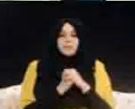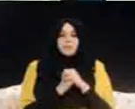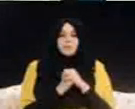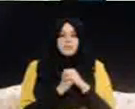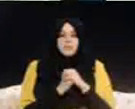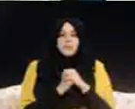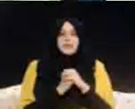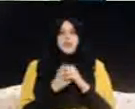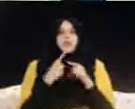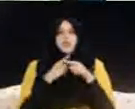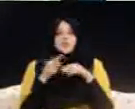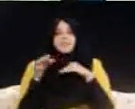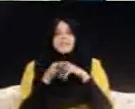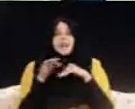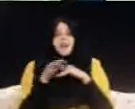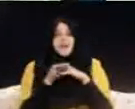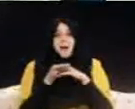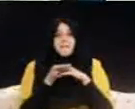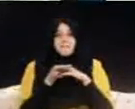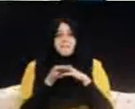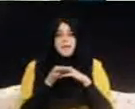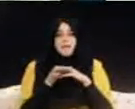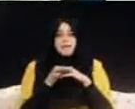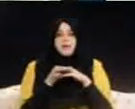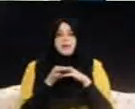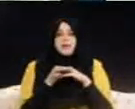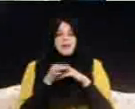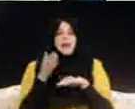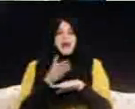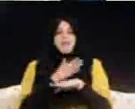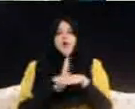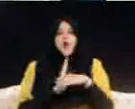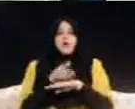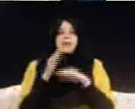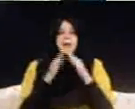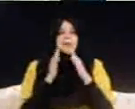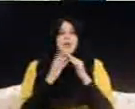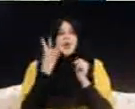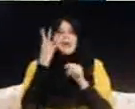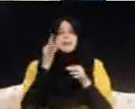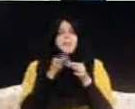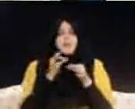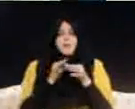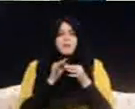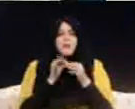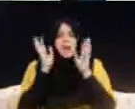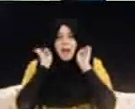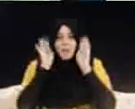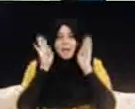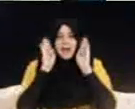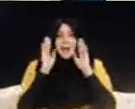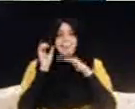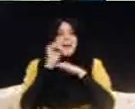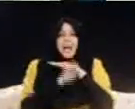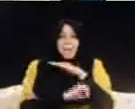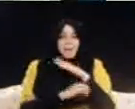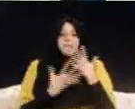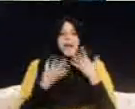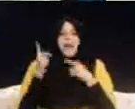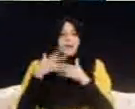العدة 4 دقائق باش تدخل دنا عليها المغرب في برا. ايه مع حكم هذا،